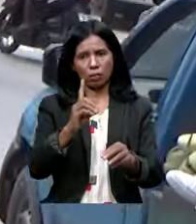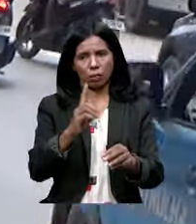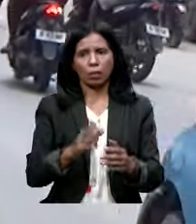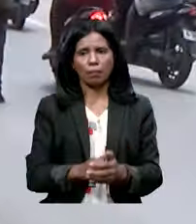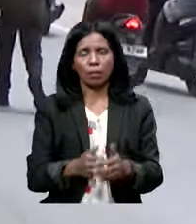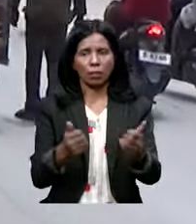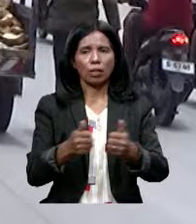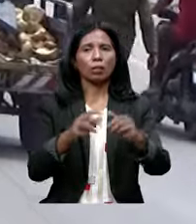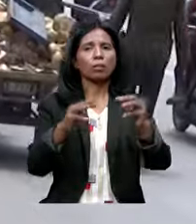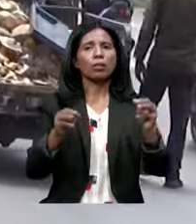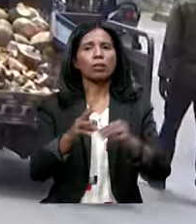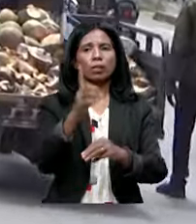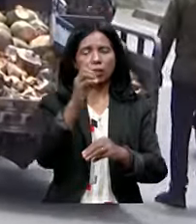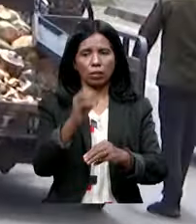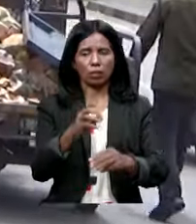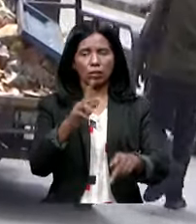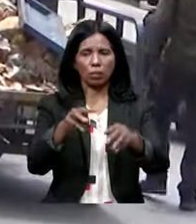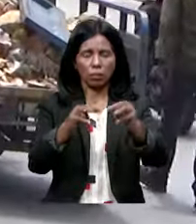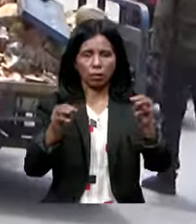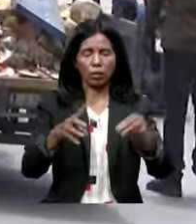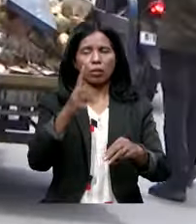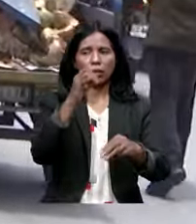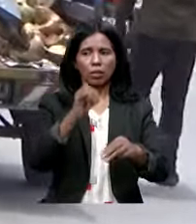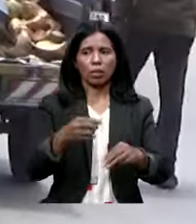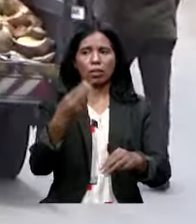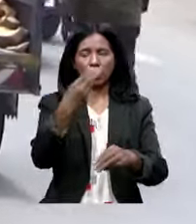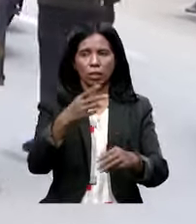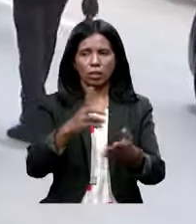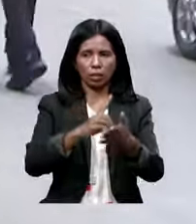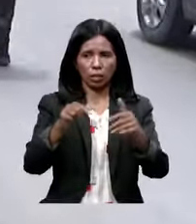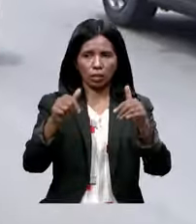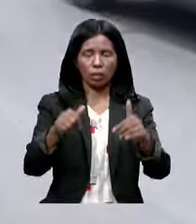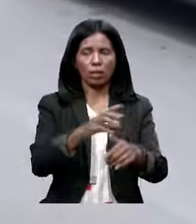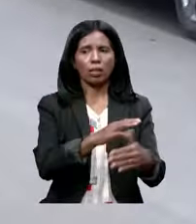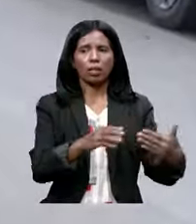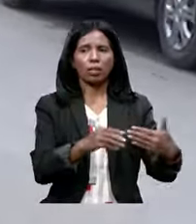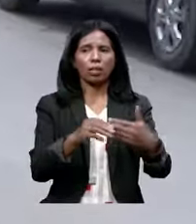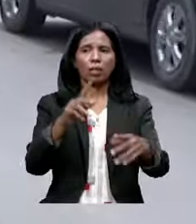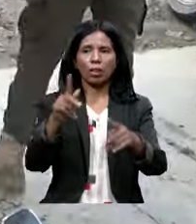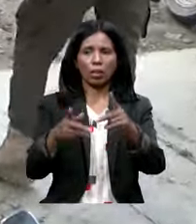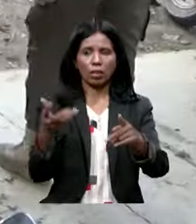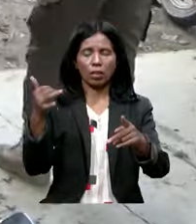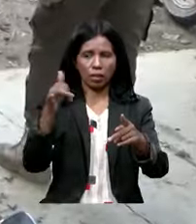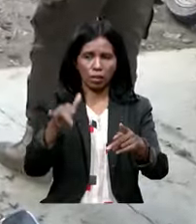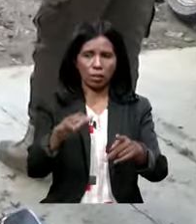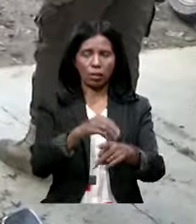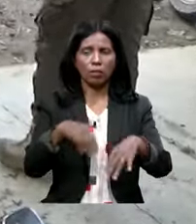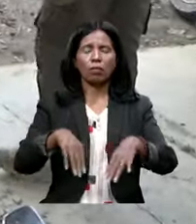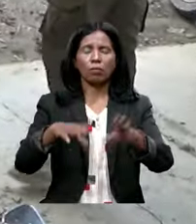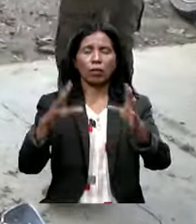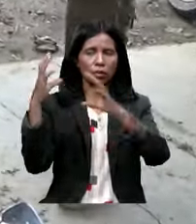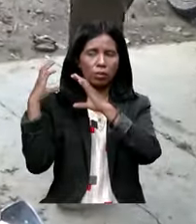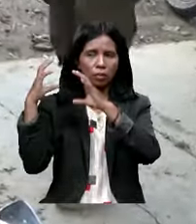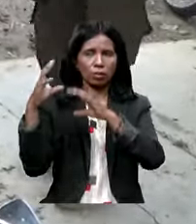Autoridade município dele liu si guarda se está município dele ia quinta semana ne hahu organiza vendedor sira nebe durante ne fa anu